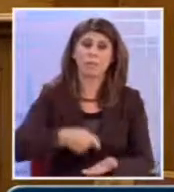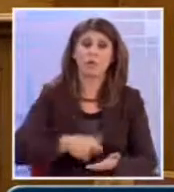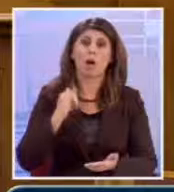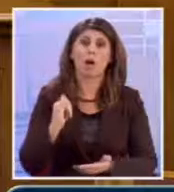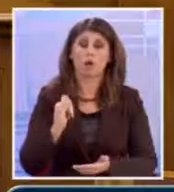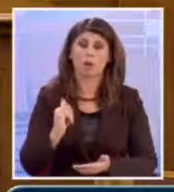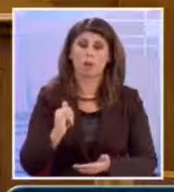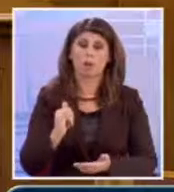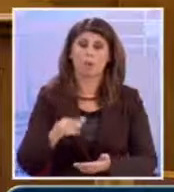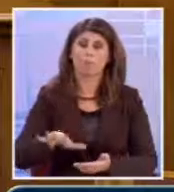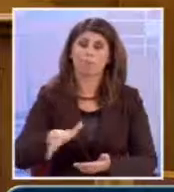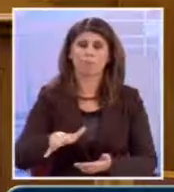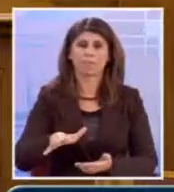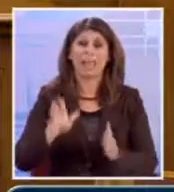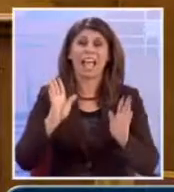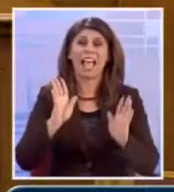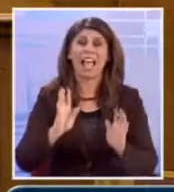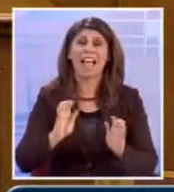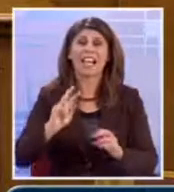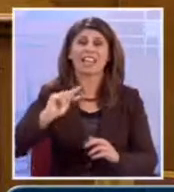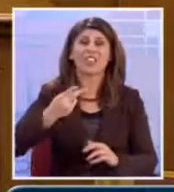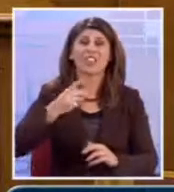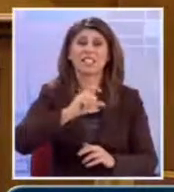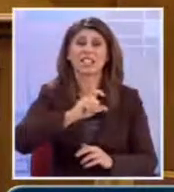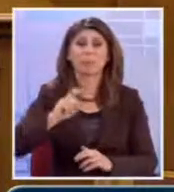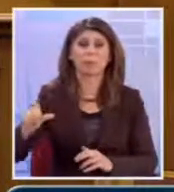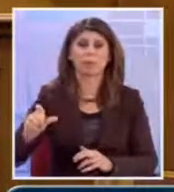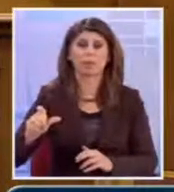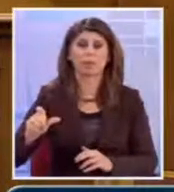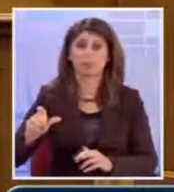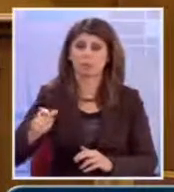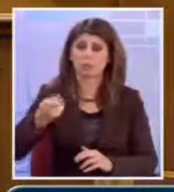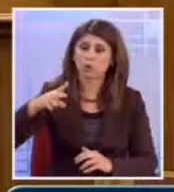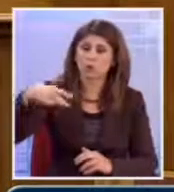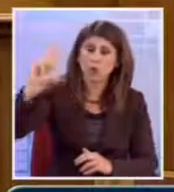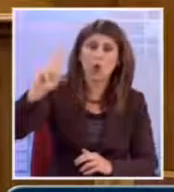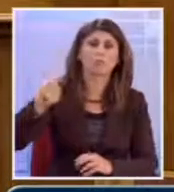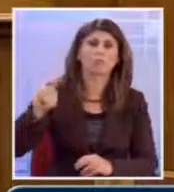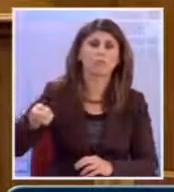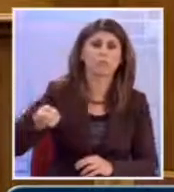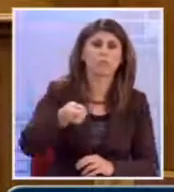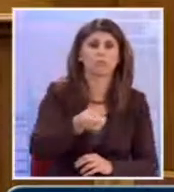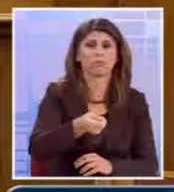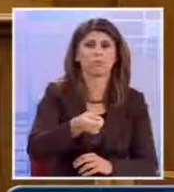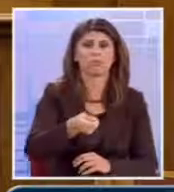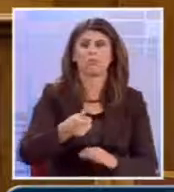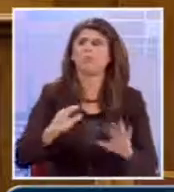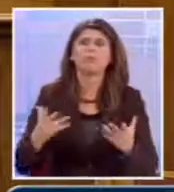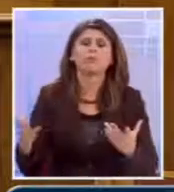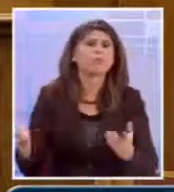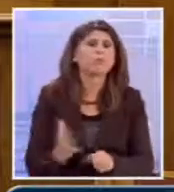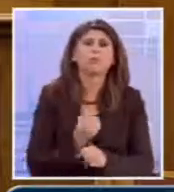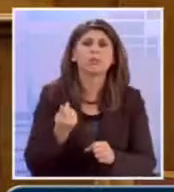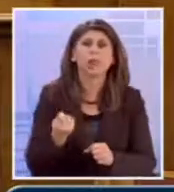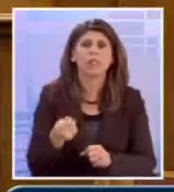ακόμη περίπου 90 δις σε χρεολύσια και τόκους. Πώς θα εξευρεθούν αυτοί